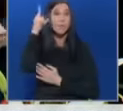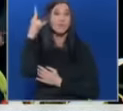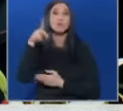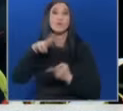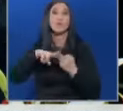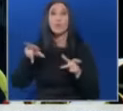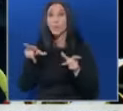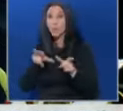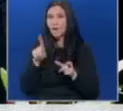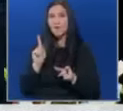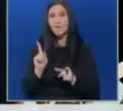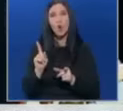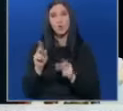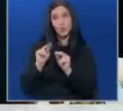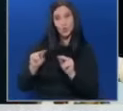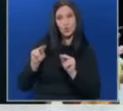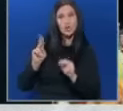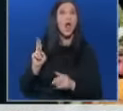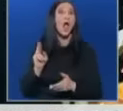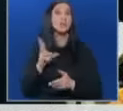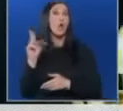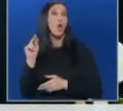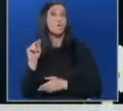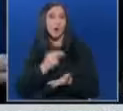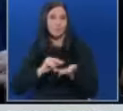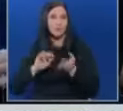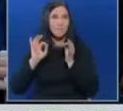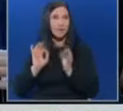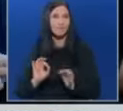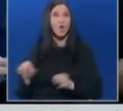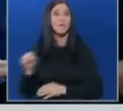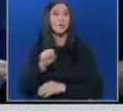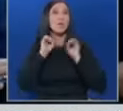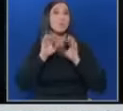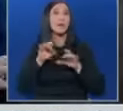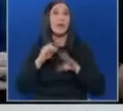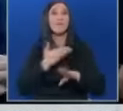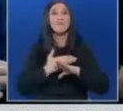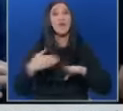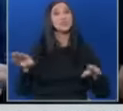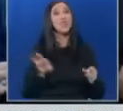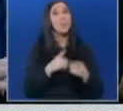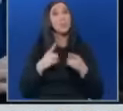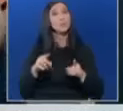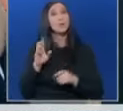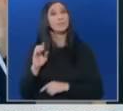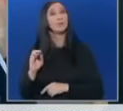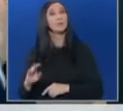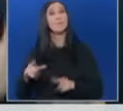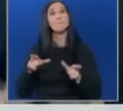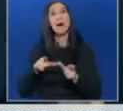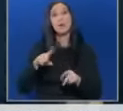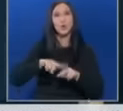Владко Мурдаров, който ни учи как се говори и пише правилно, водещият на предаването «Вечната музика» по БНТ Марио